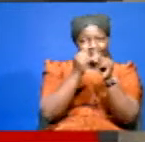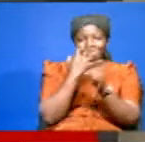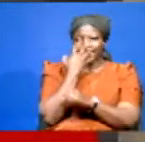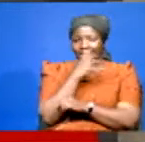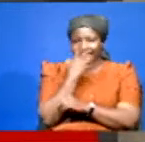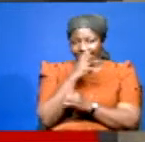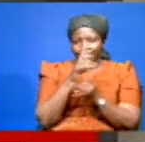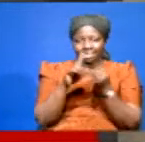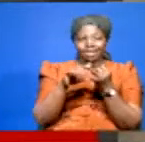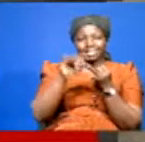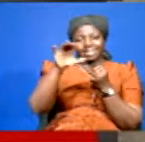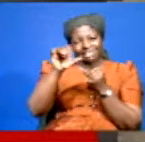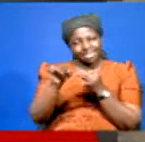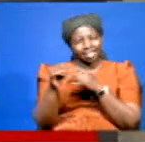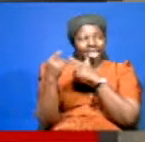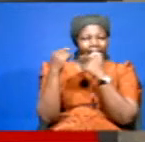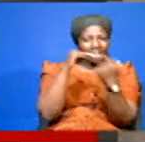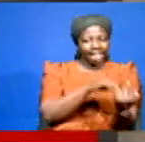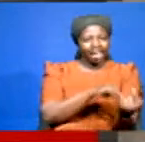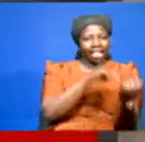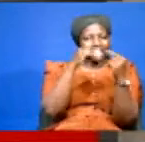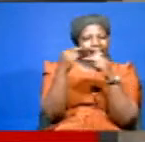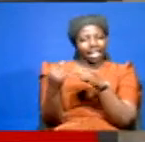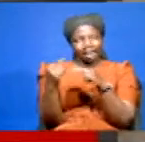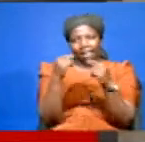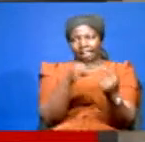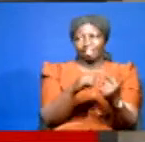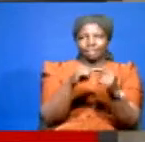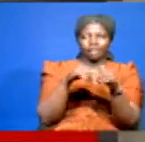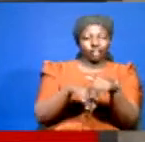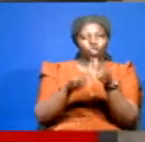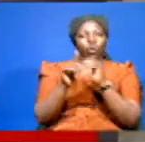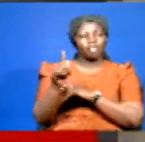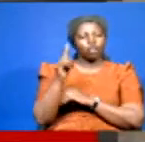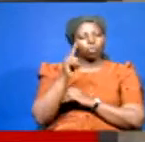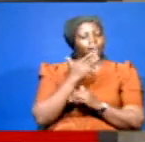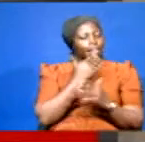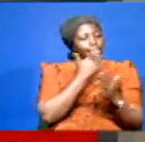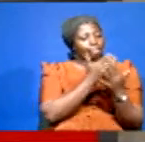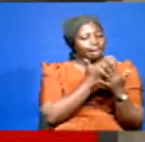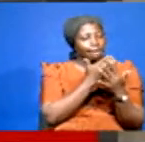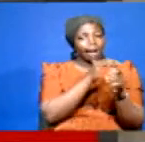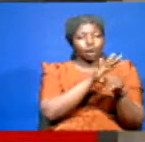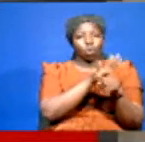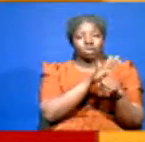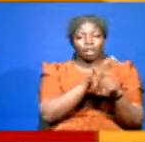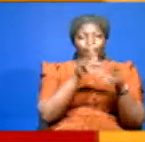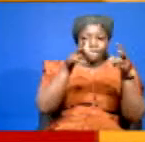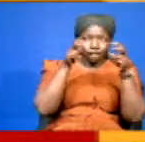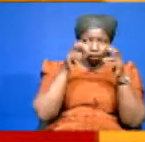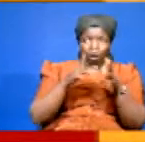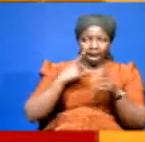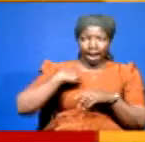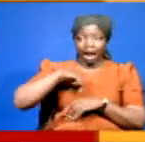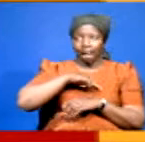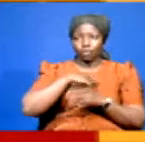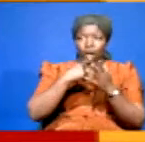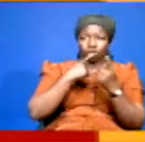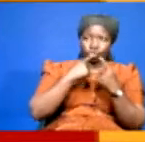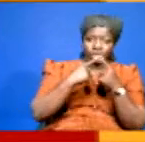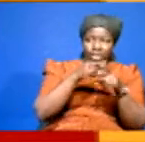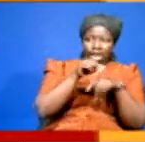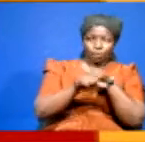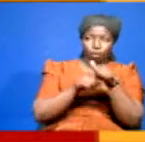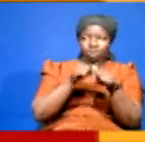na mabishano. Na watu wafuate sheria. Na asante sana. Mtazamaji, tumekuwa tukizungumza tu kuhusiana na hali ilivyo humu